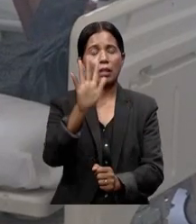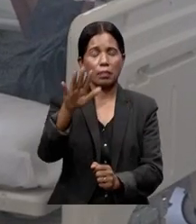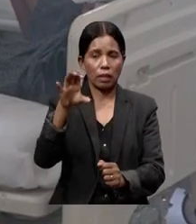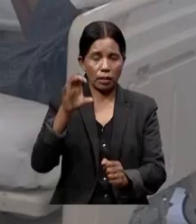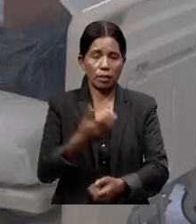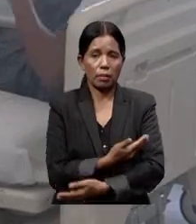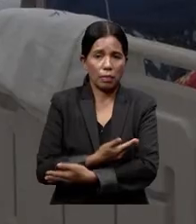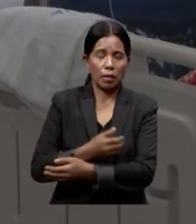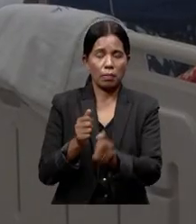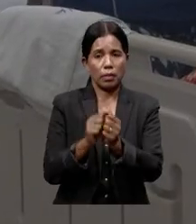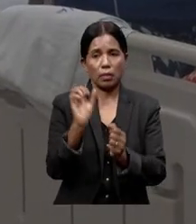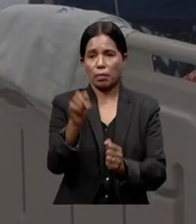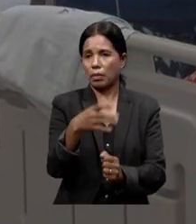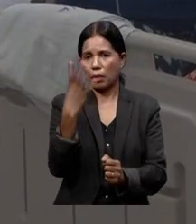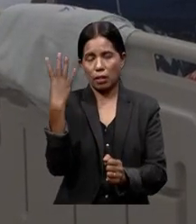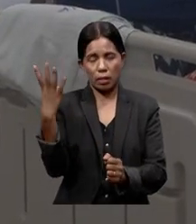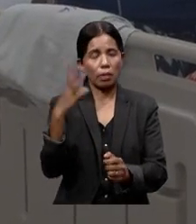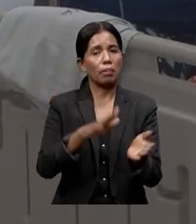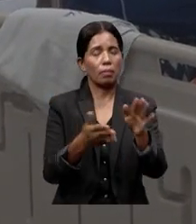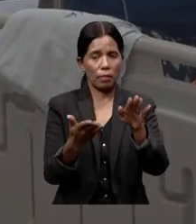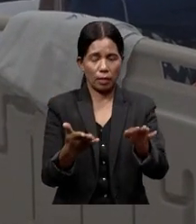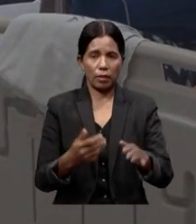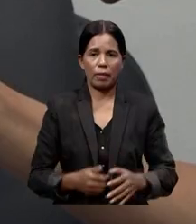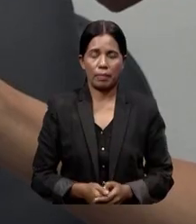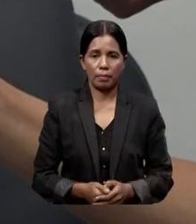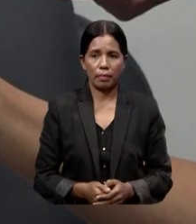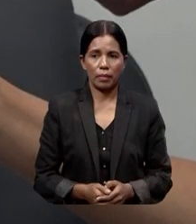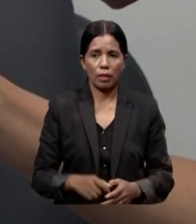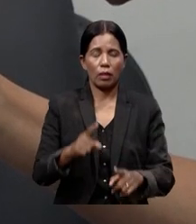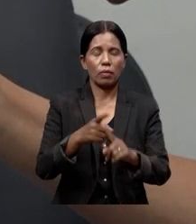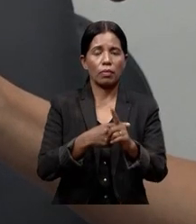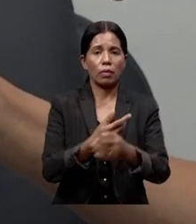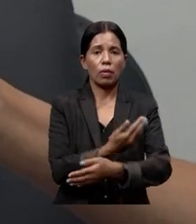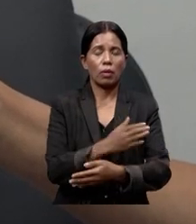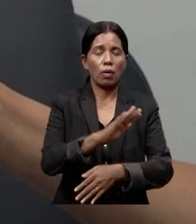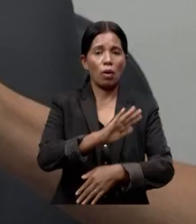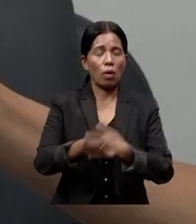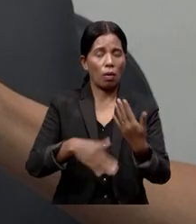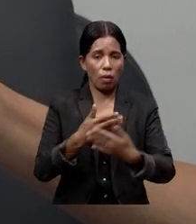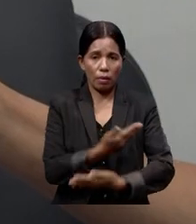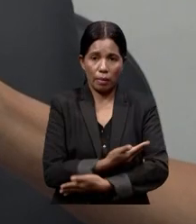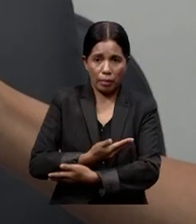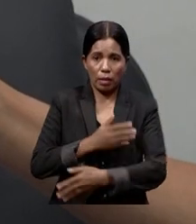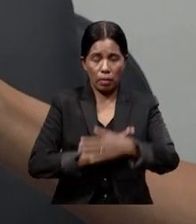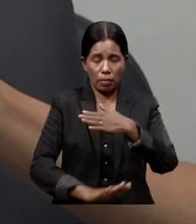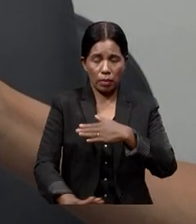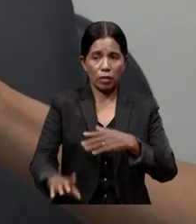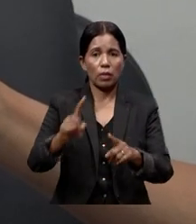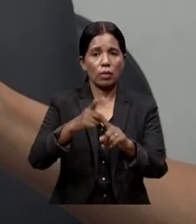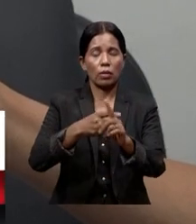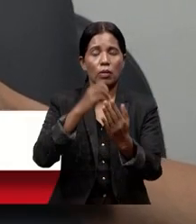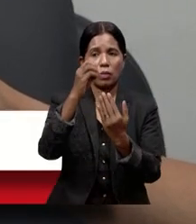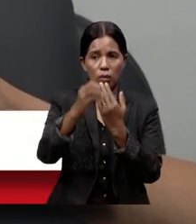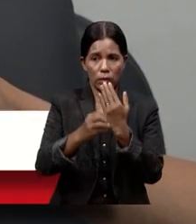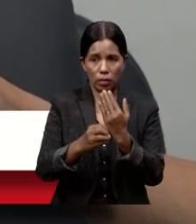bebe sanulu resin hat maklakon vida. Otobru total bebe nebe Morris iha fulang otobru